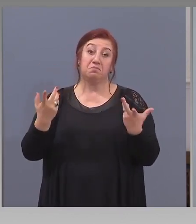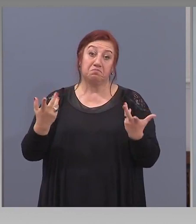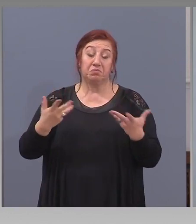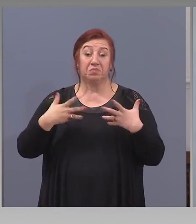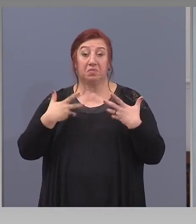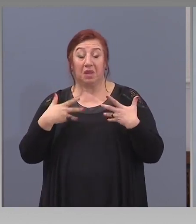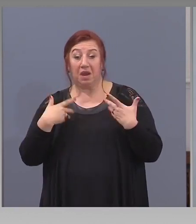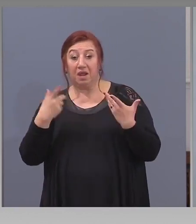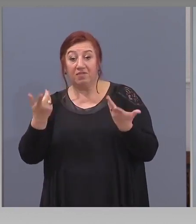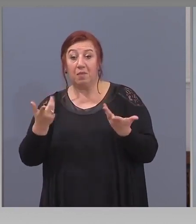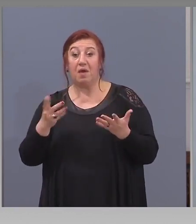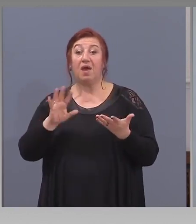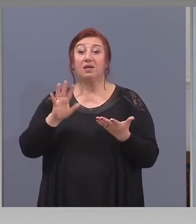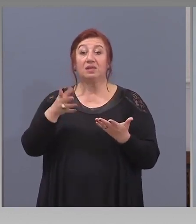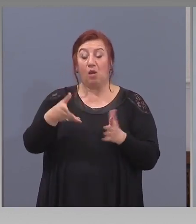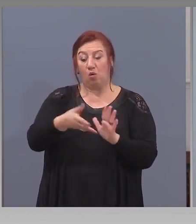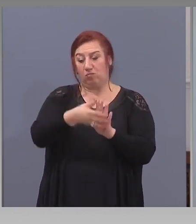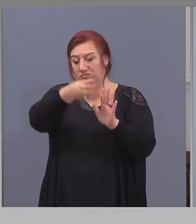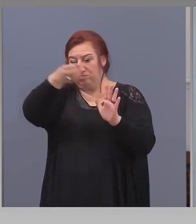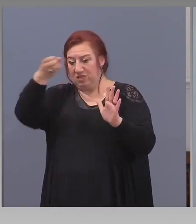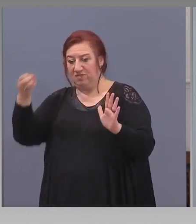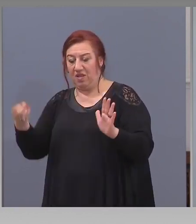да го извадя него от списък.